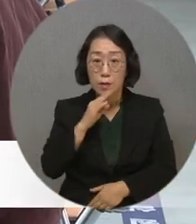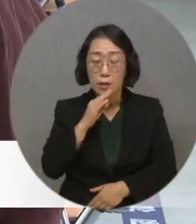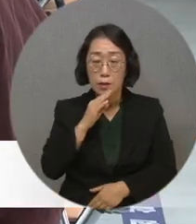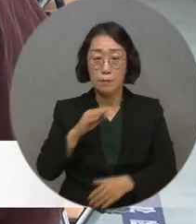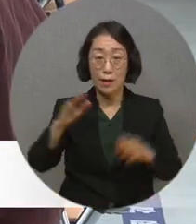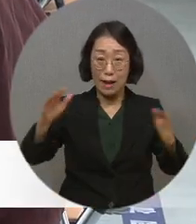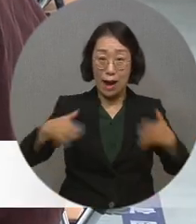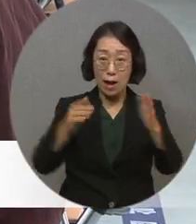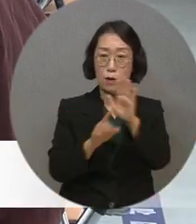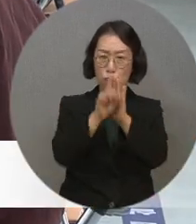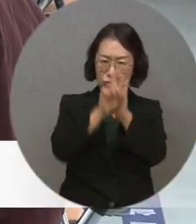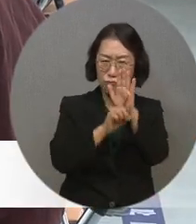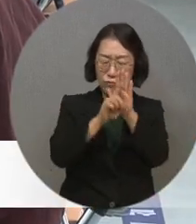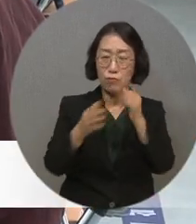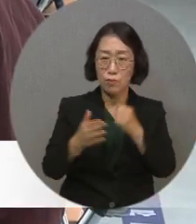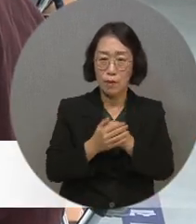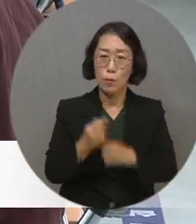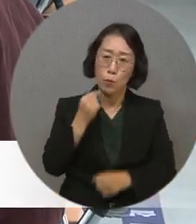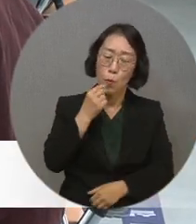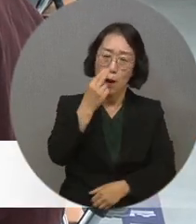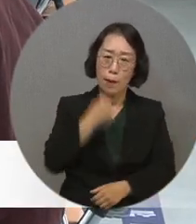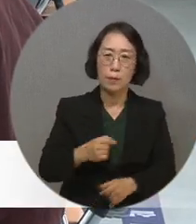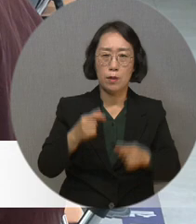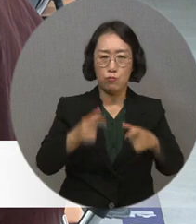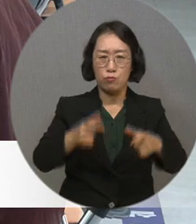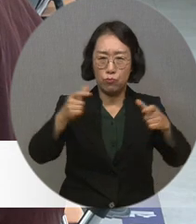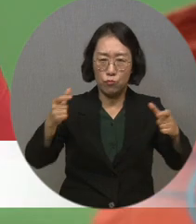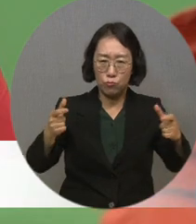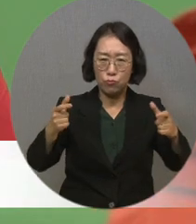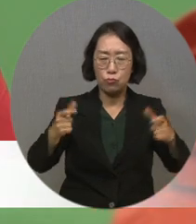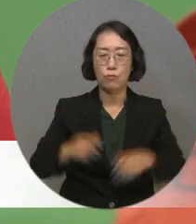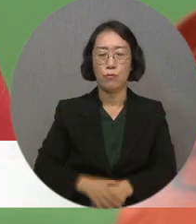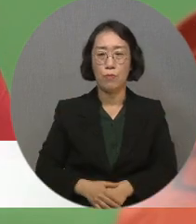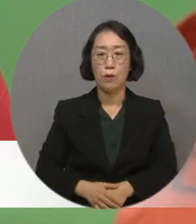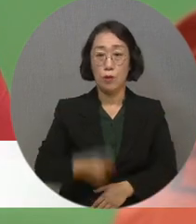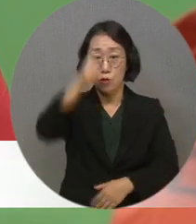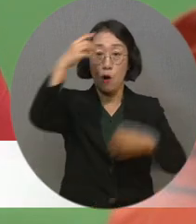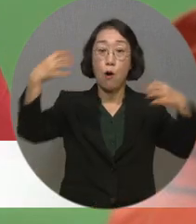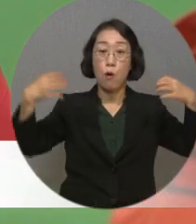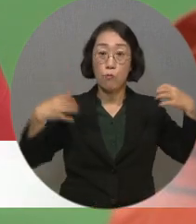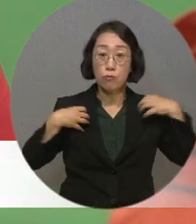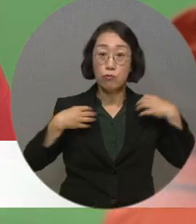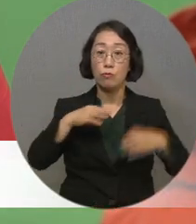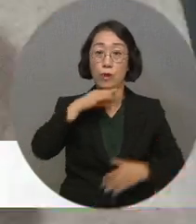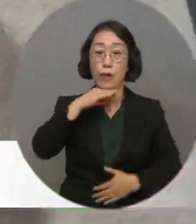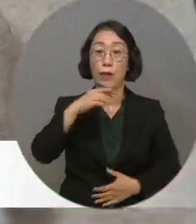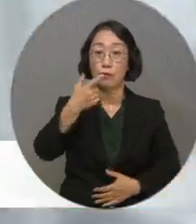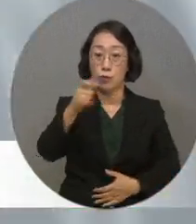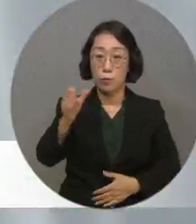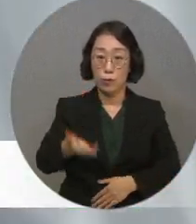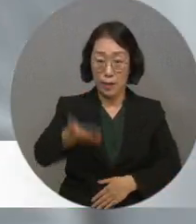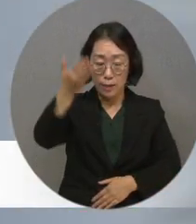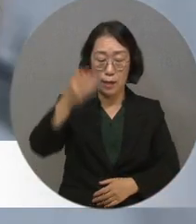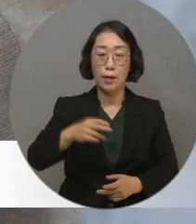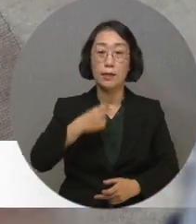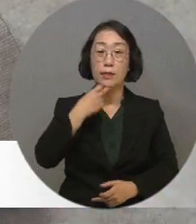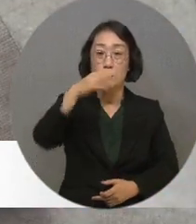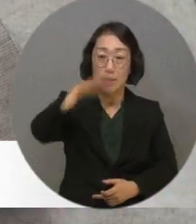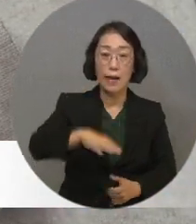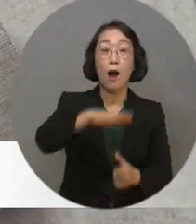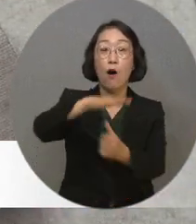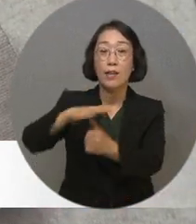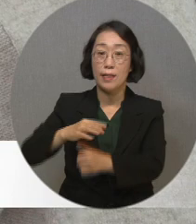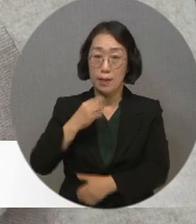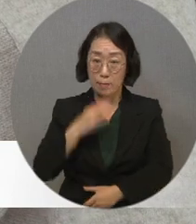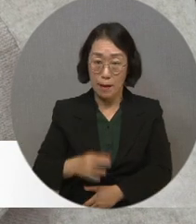환절기를 맞아 독감 환자가 더 늘어나고 있습니다. 국가에서는 65세 이상 어르신과 12세 이하 어린이 등